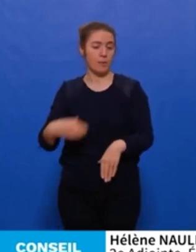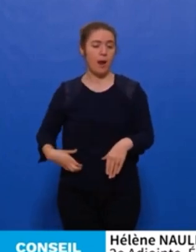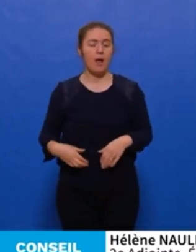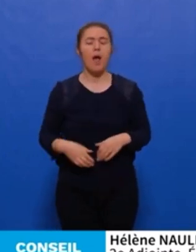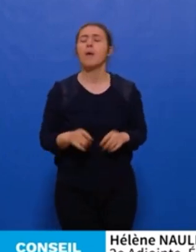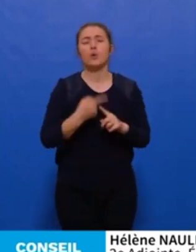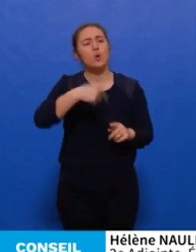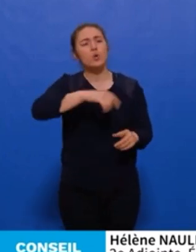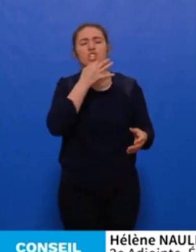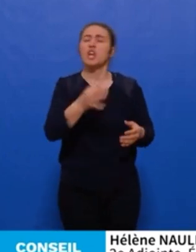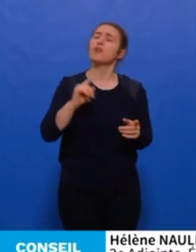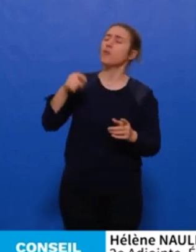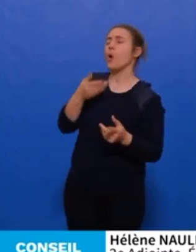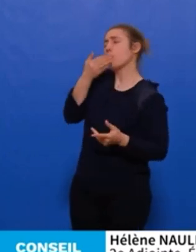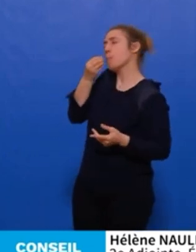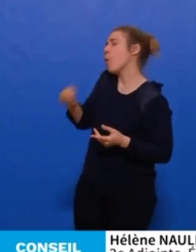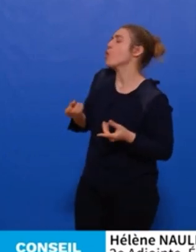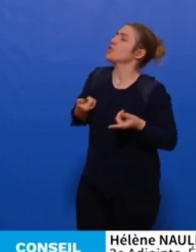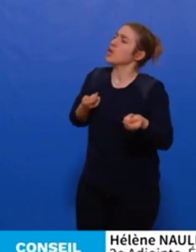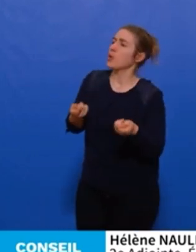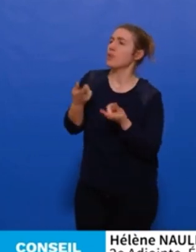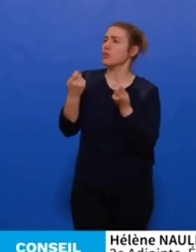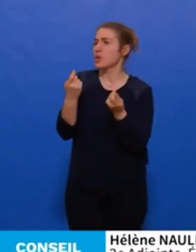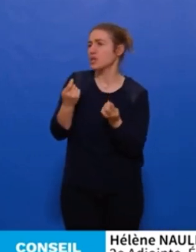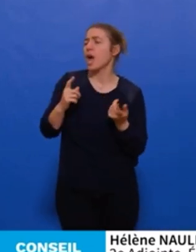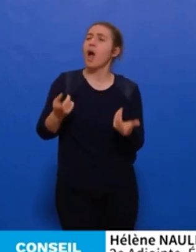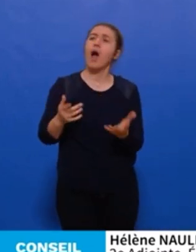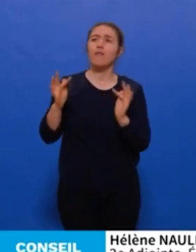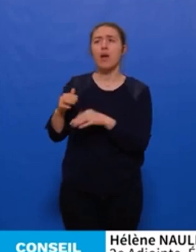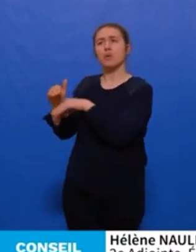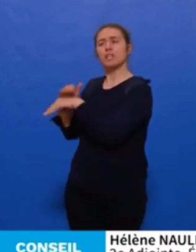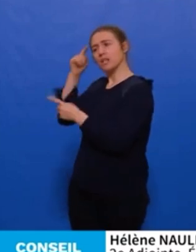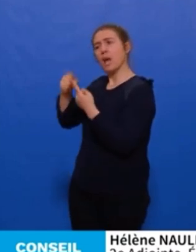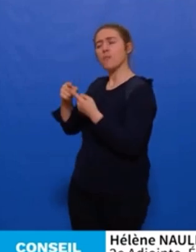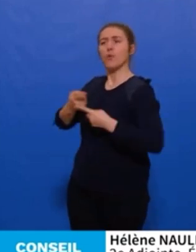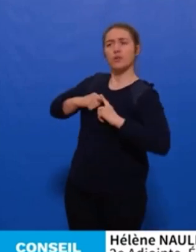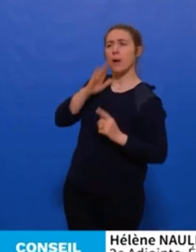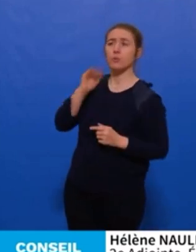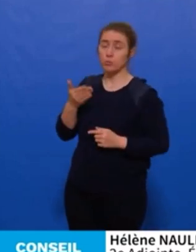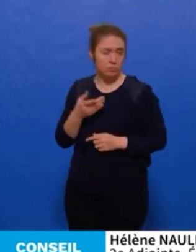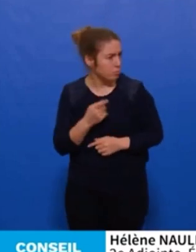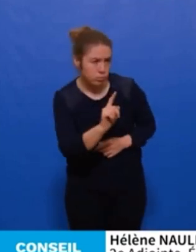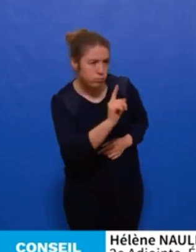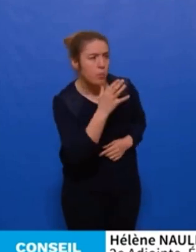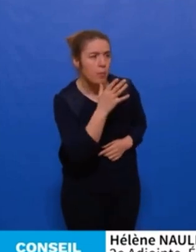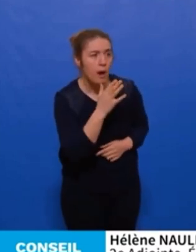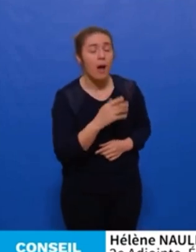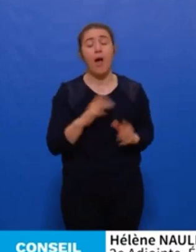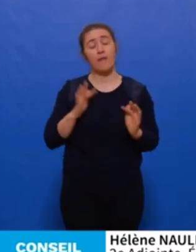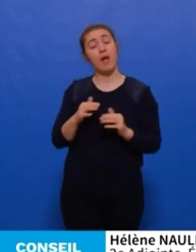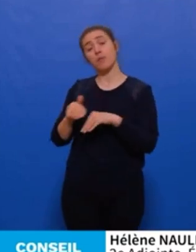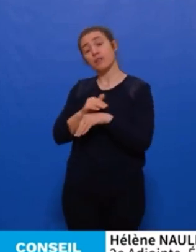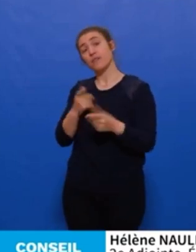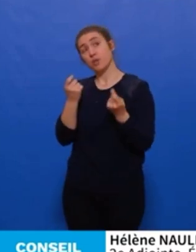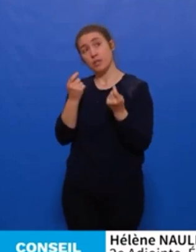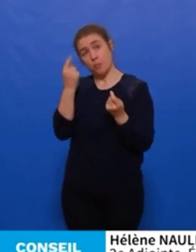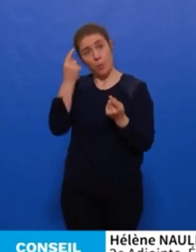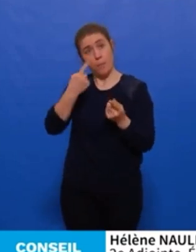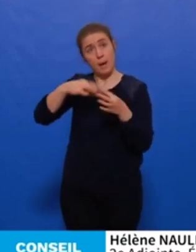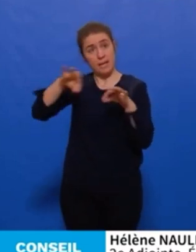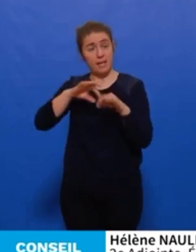gestion financière et pas de la politique avec des convictions. Et en ce qui concerne la santé financière de ce pays, ce sont des choix budgétaires qui sont